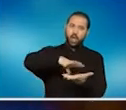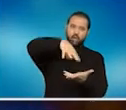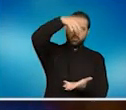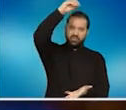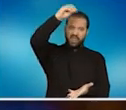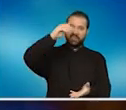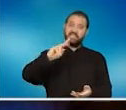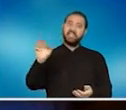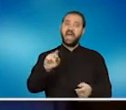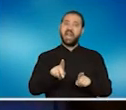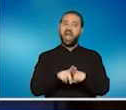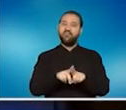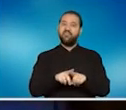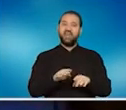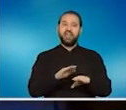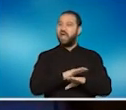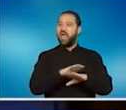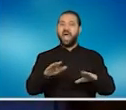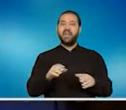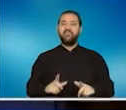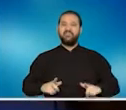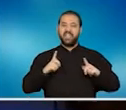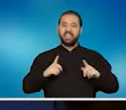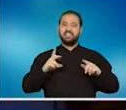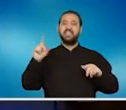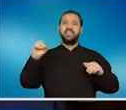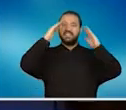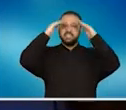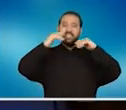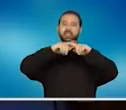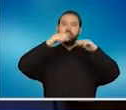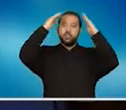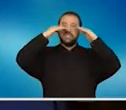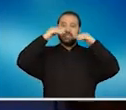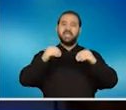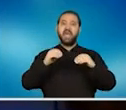spirituale, dar și sociale, ale românilor din Transilvania.